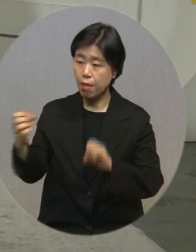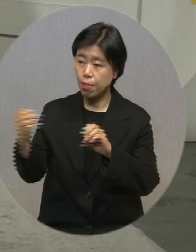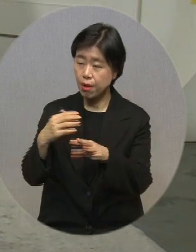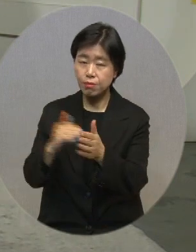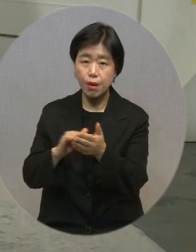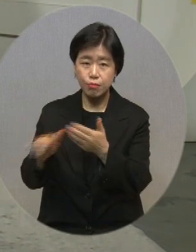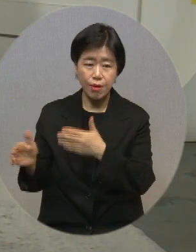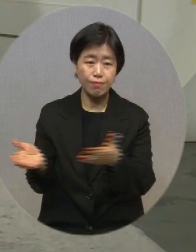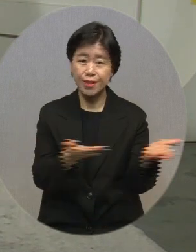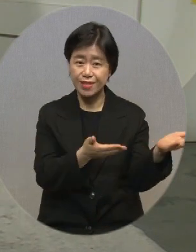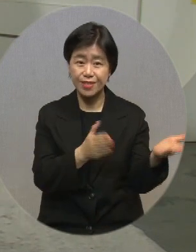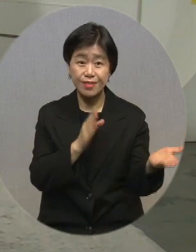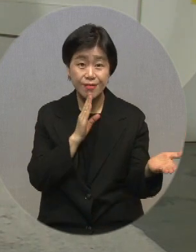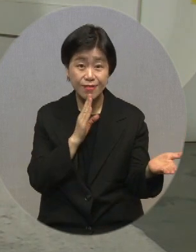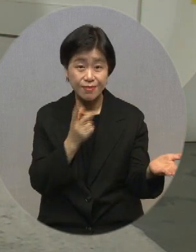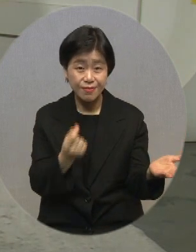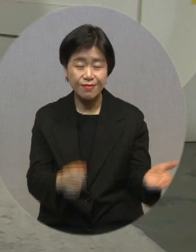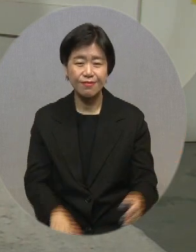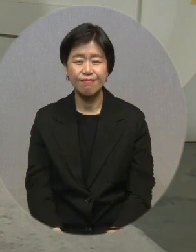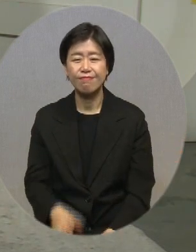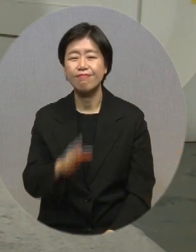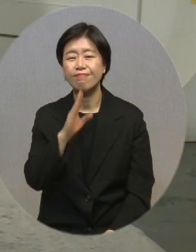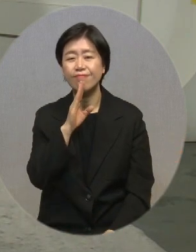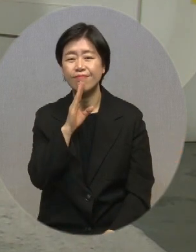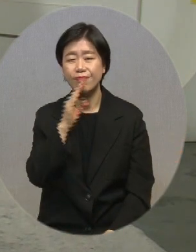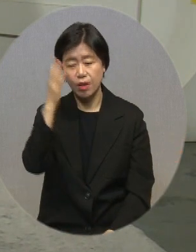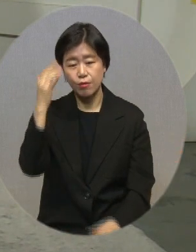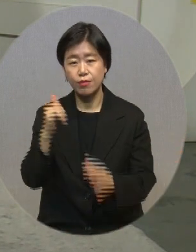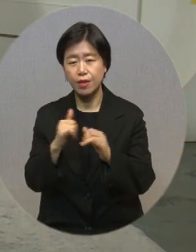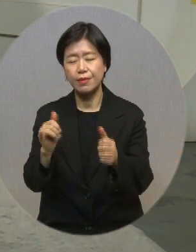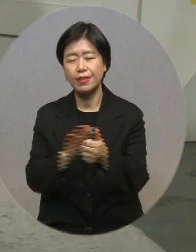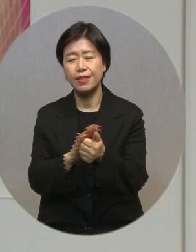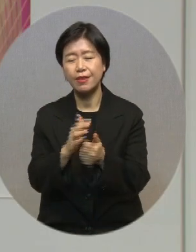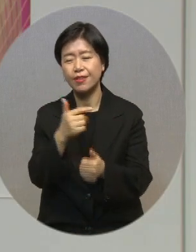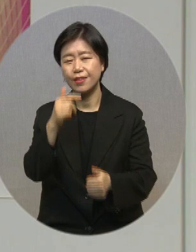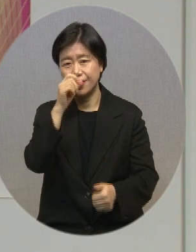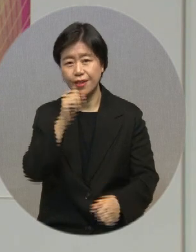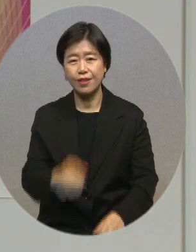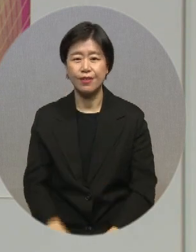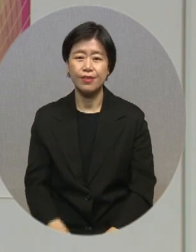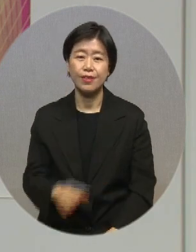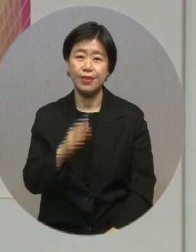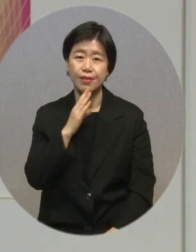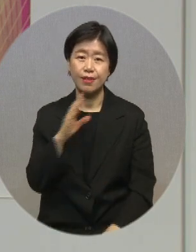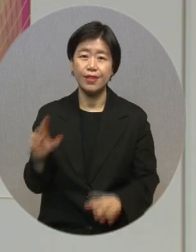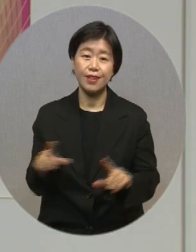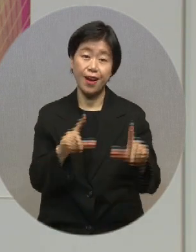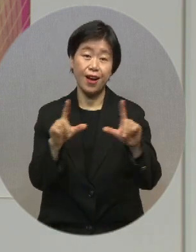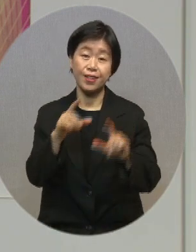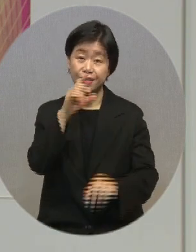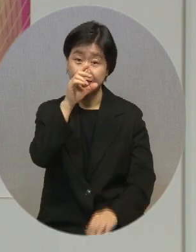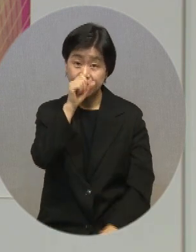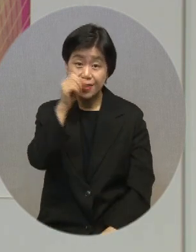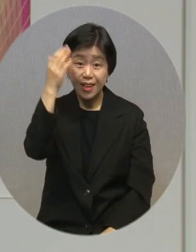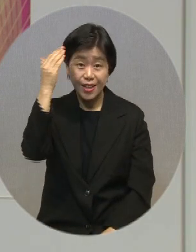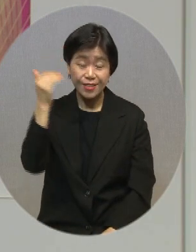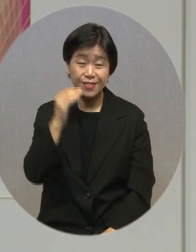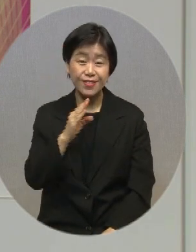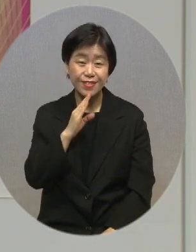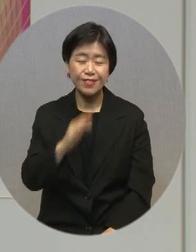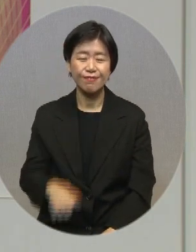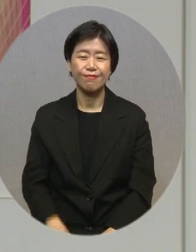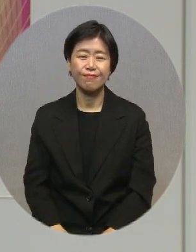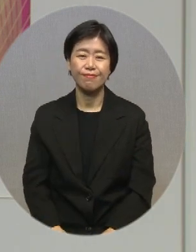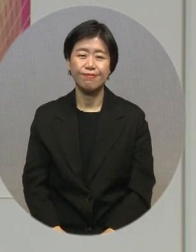그렇죠? 네, 맞습니다. 네, 너무 네. 친절하고 좋습니다. 네. 네, 살기 좋은 우리나라 대한민국입니다. 네.